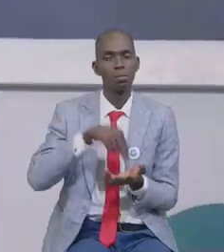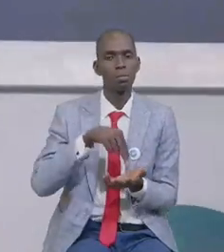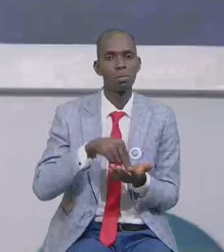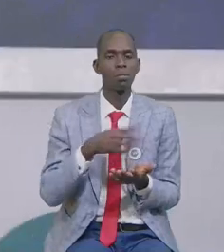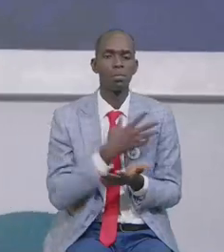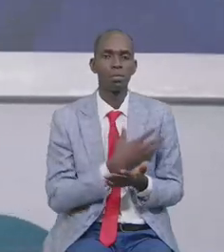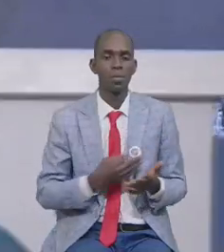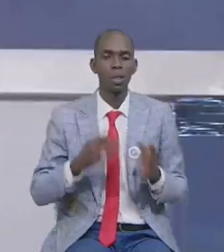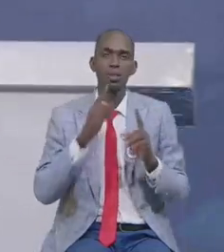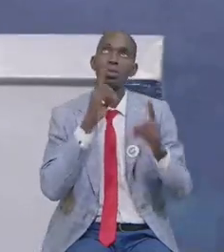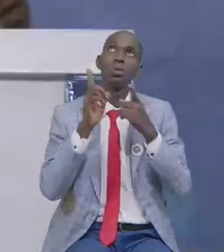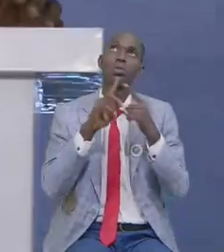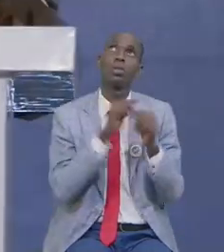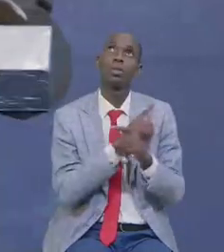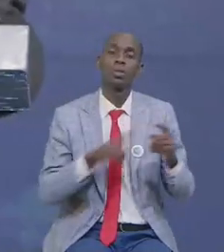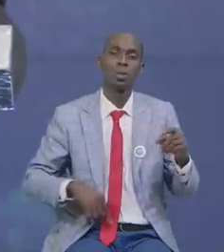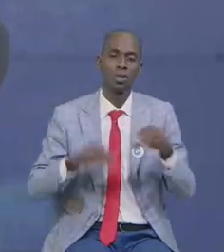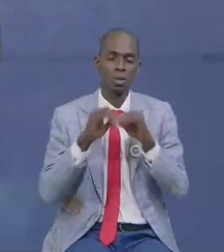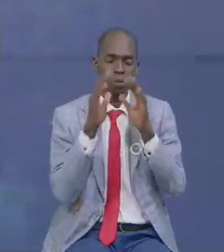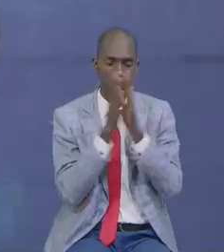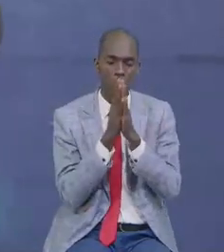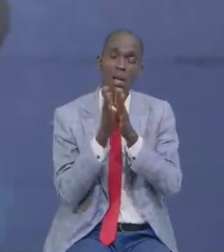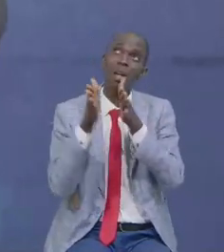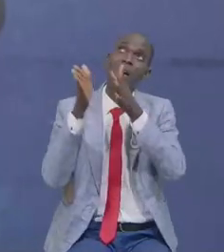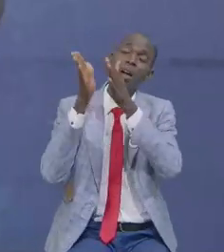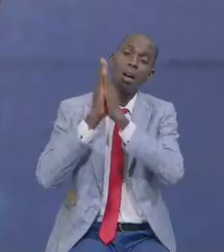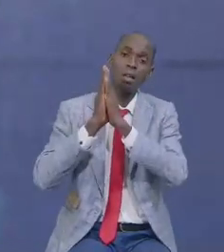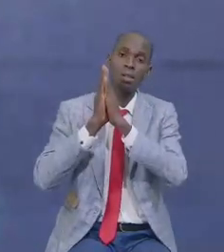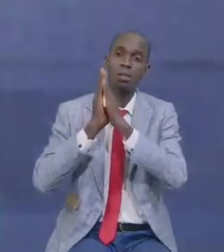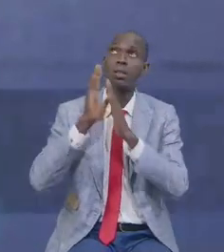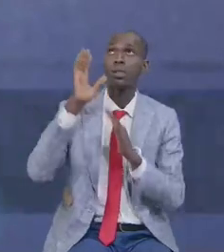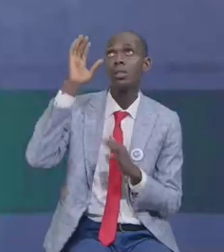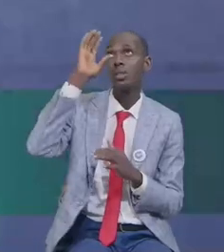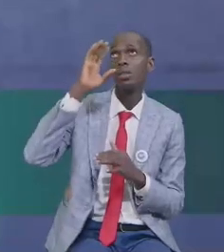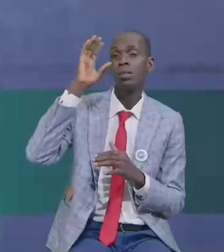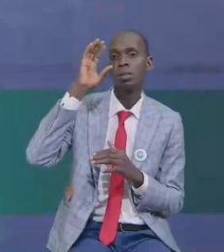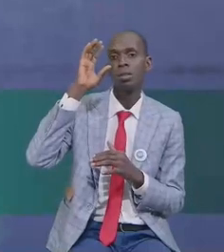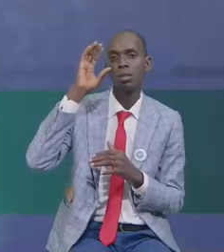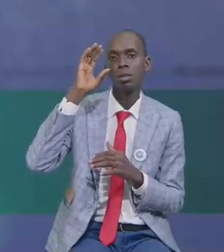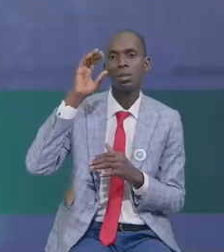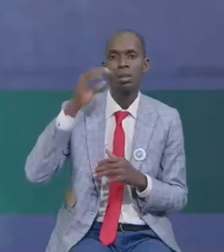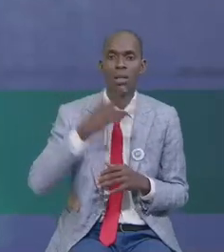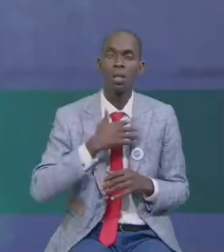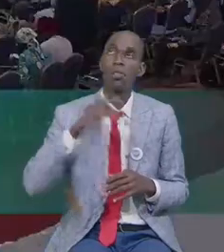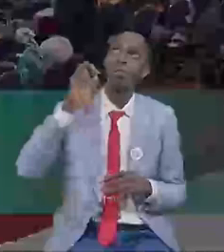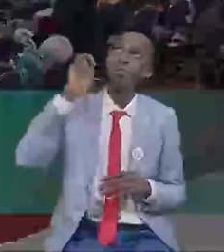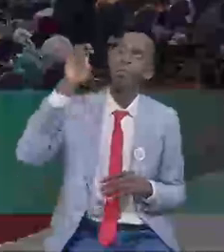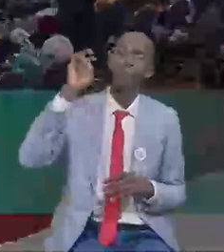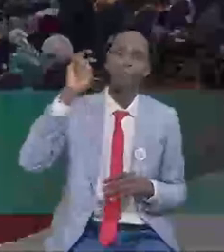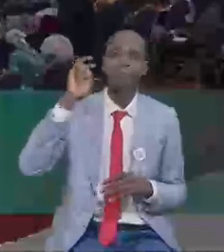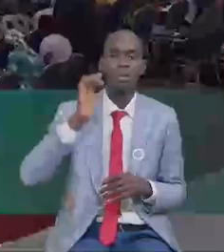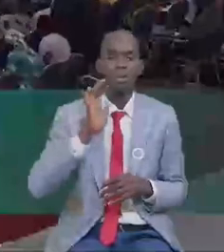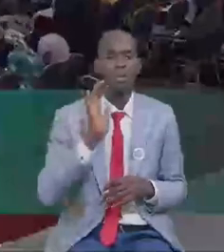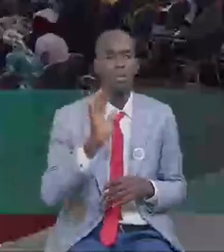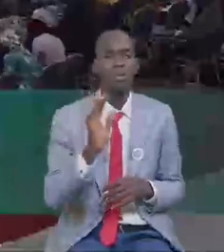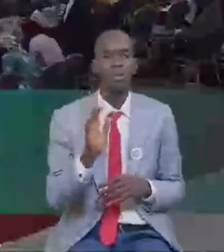et parle au Seigneur. Demande, cherche et frappe. Ton